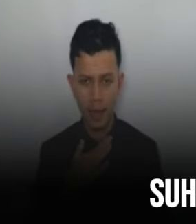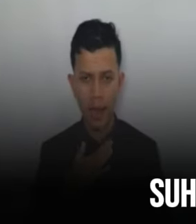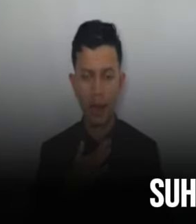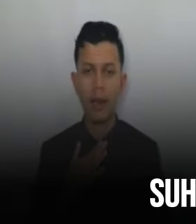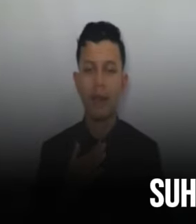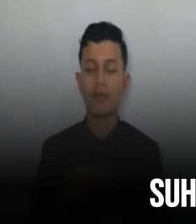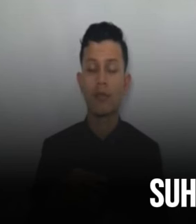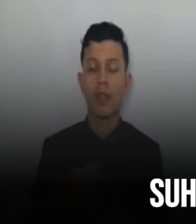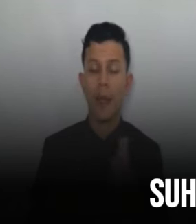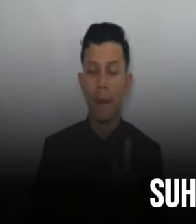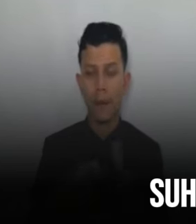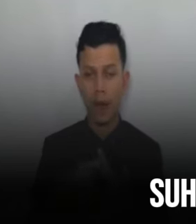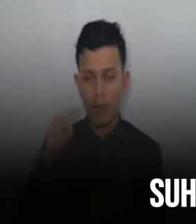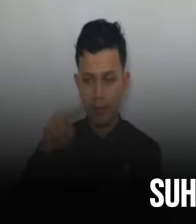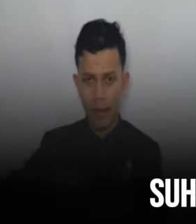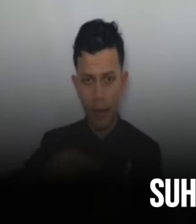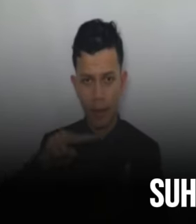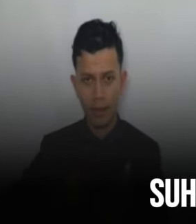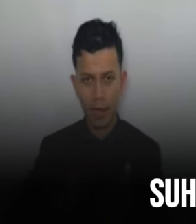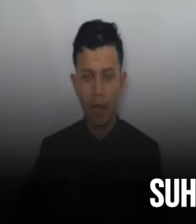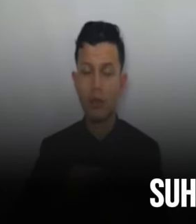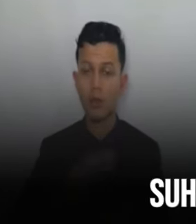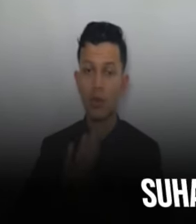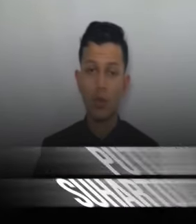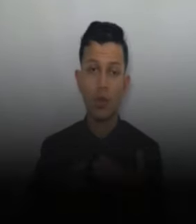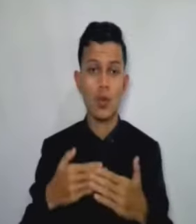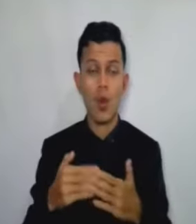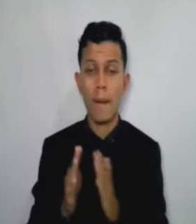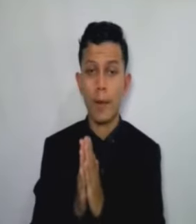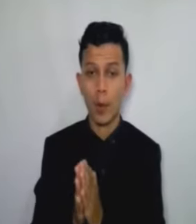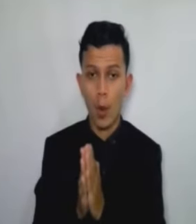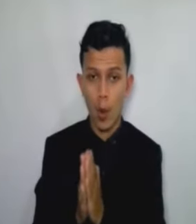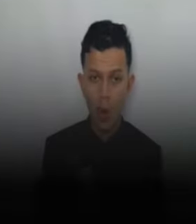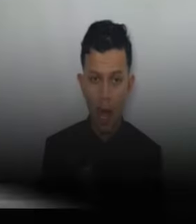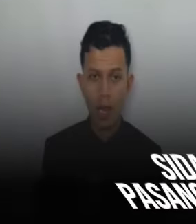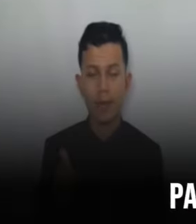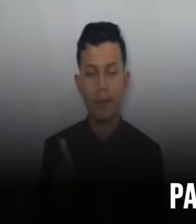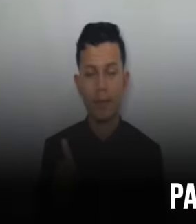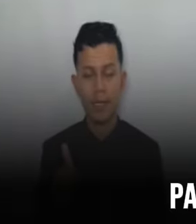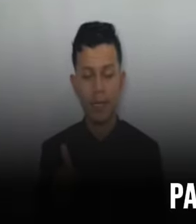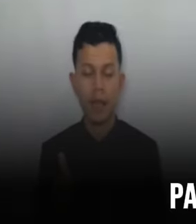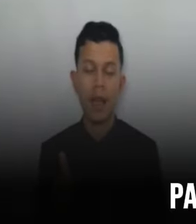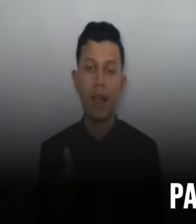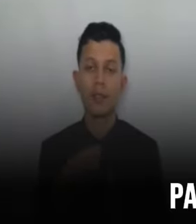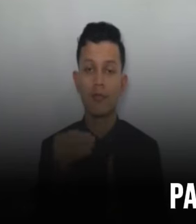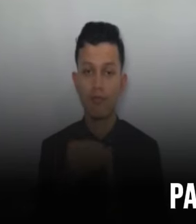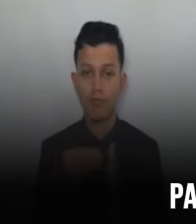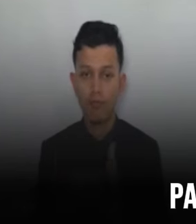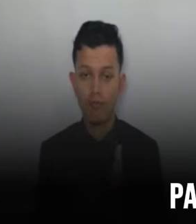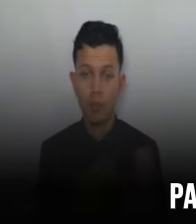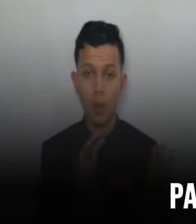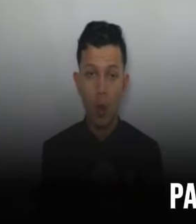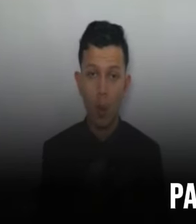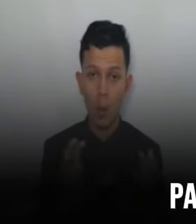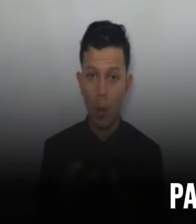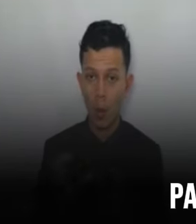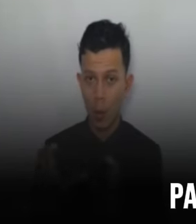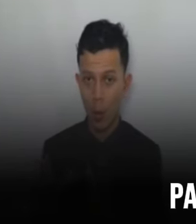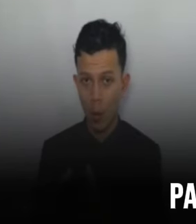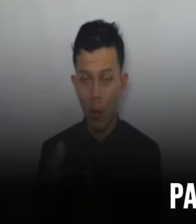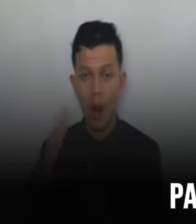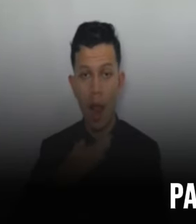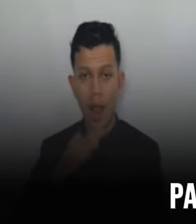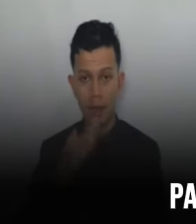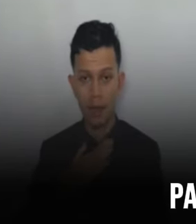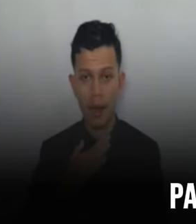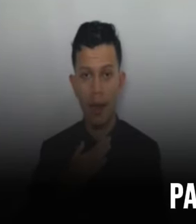Mahkamah cermati dari keseluruhan berkas permohonan pemohon dapat dirumuskan dan dikelompokkan dalam pokok-pokok alasan sebagai